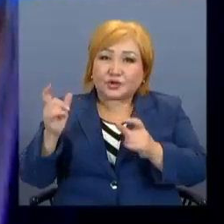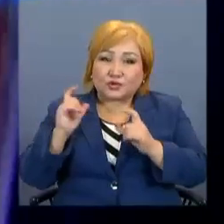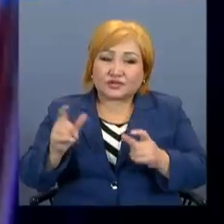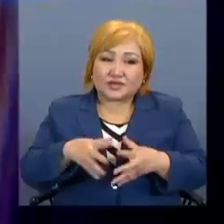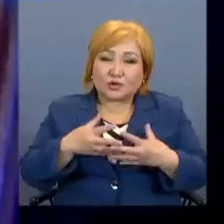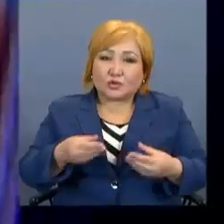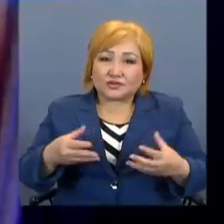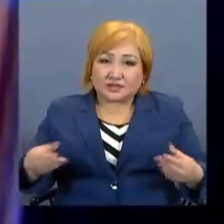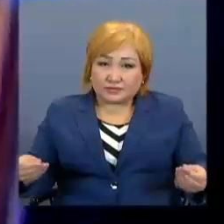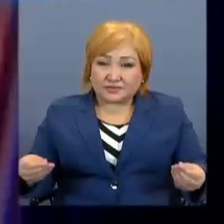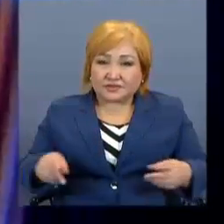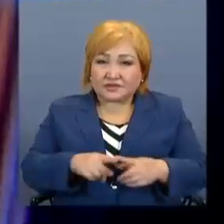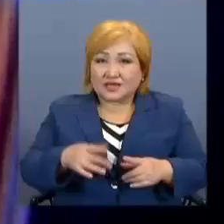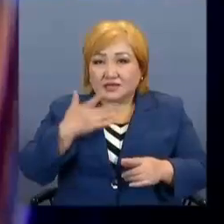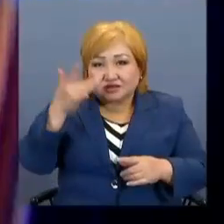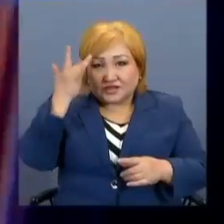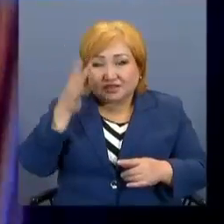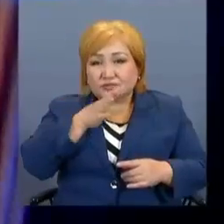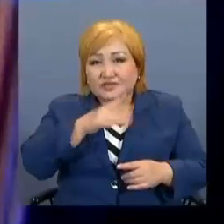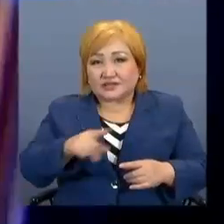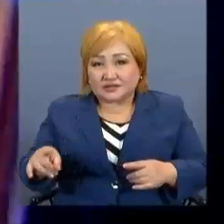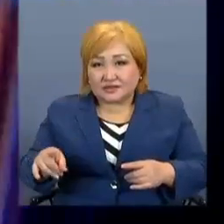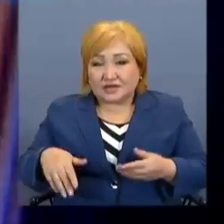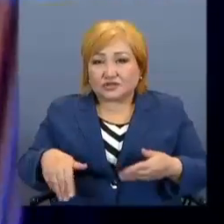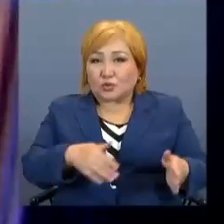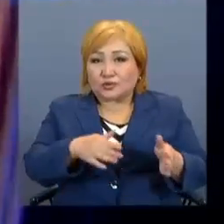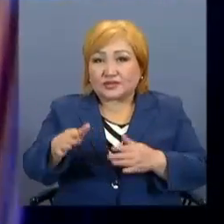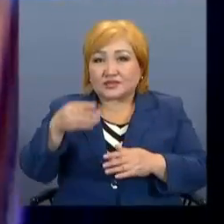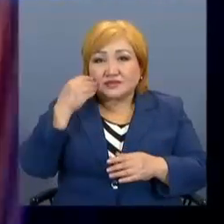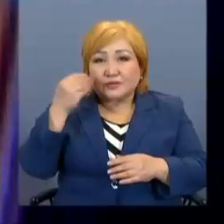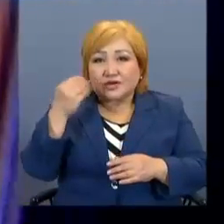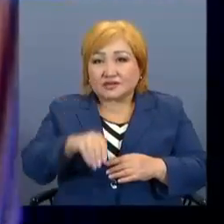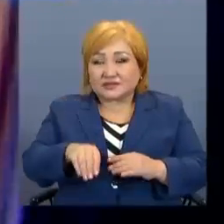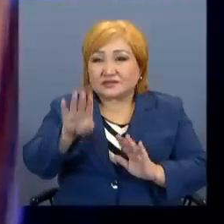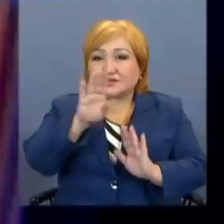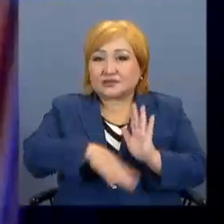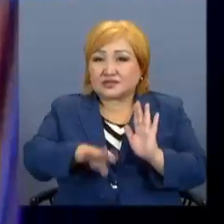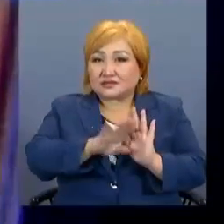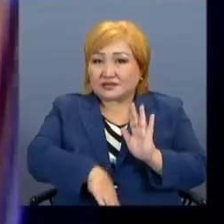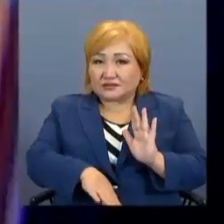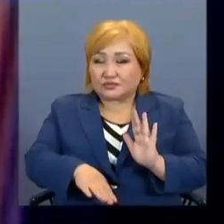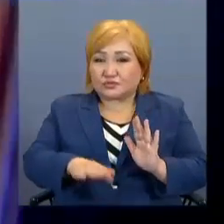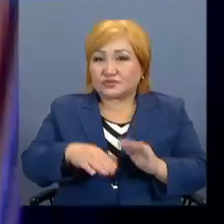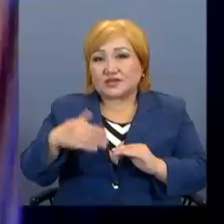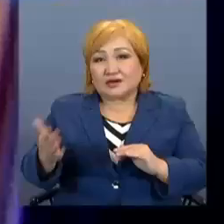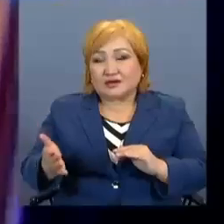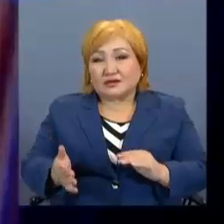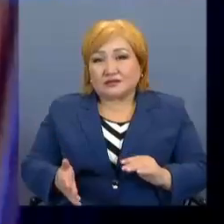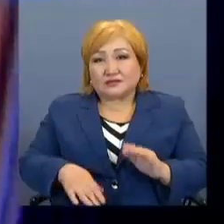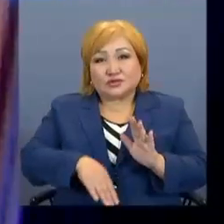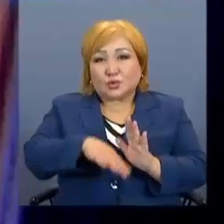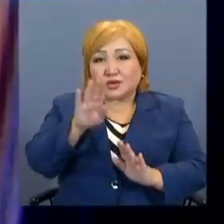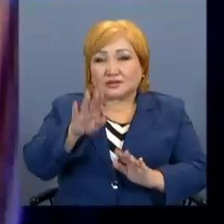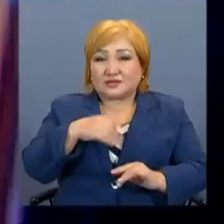жаз мезгілінде жолдың сапасын нашарлатып жіберу қаупі жоғары деп жатамыз. Осыны